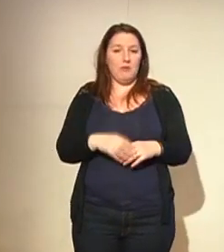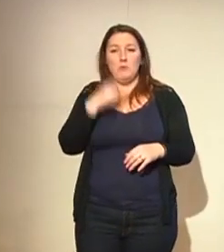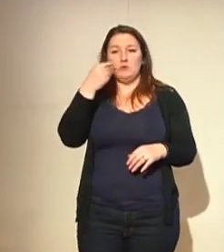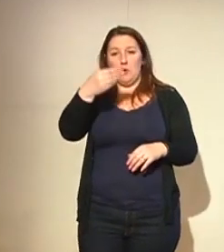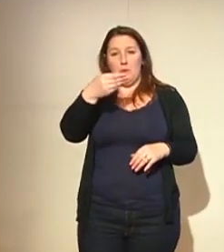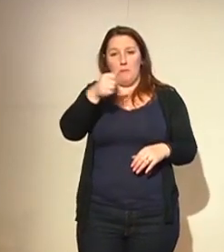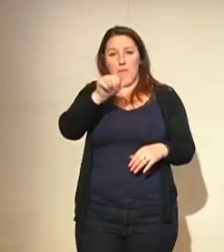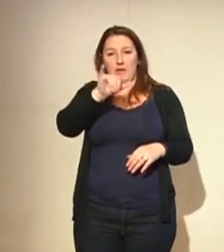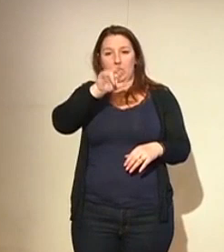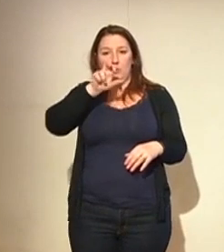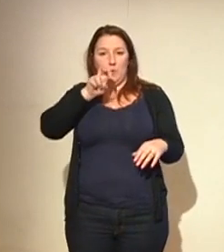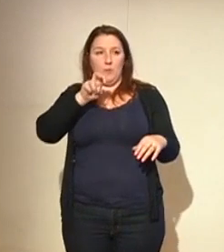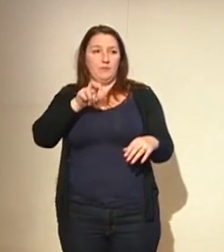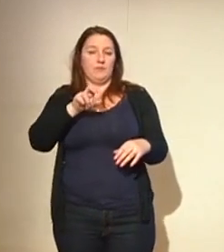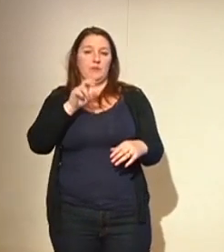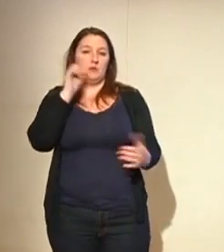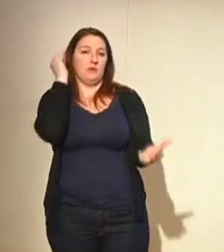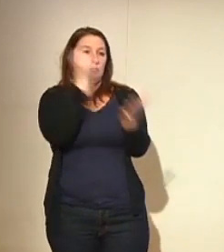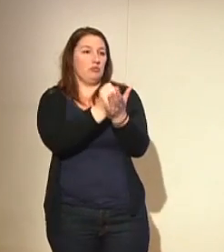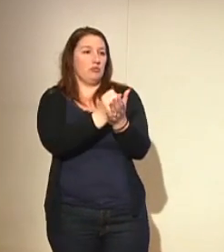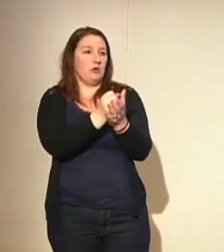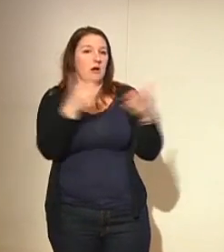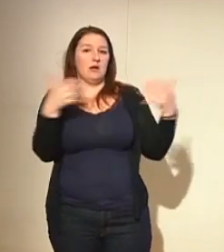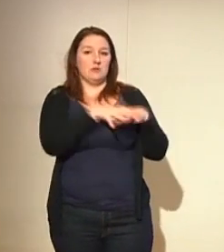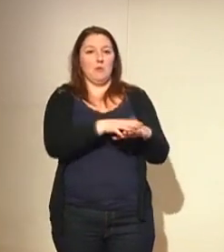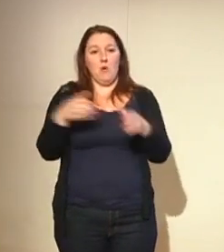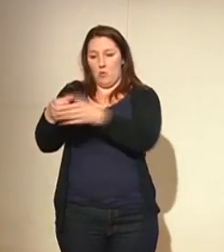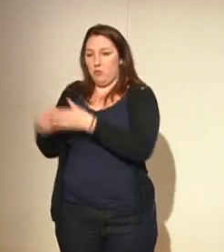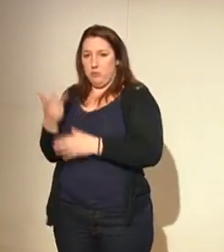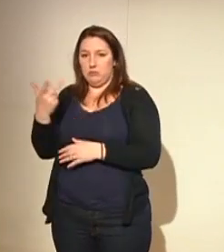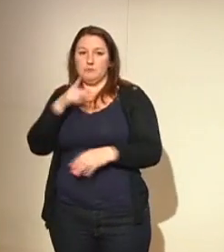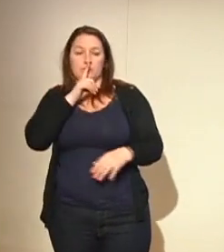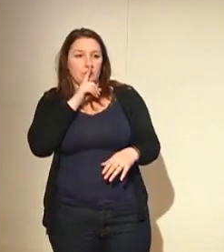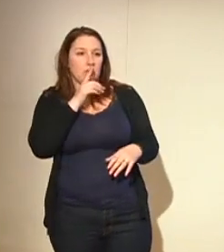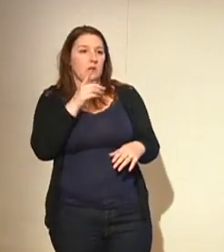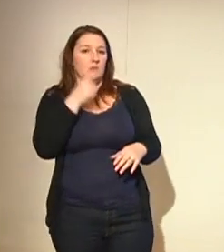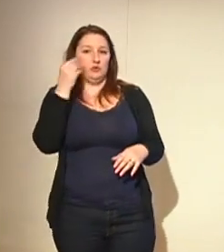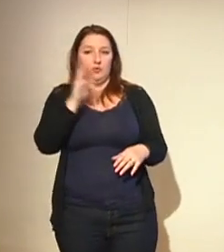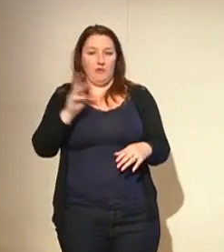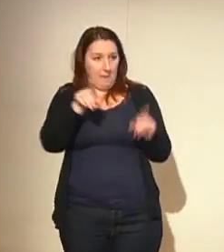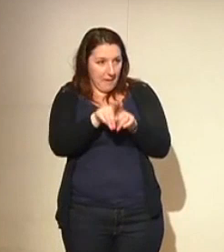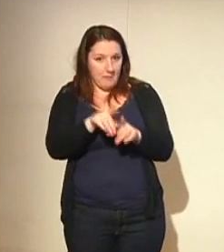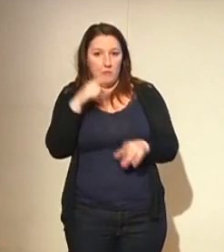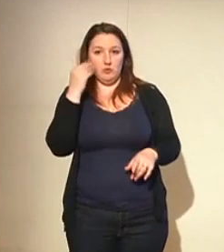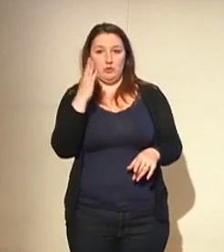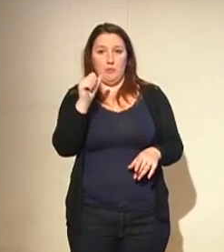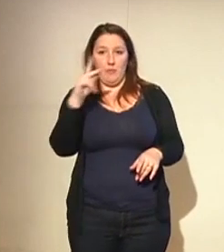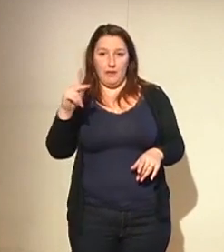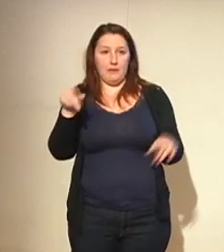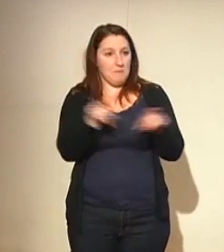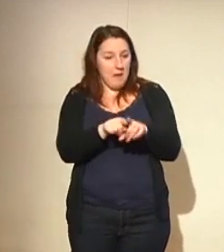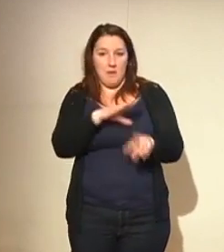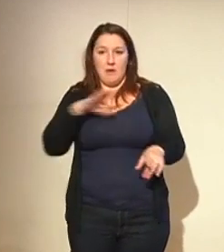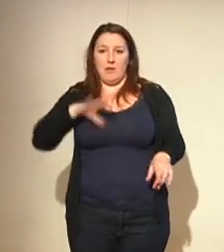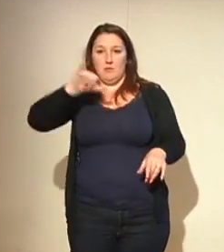Merot pour rassemblement ne prend vote les tris autres groupes monsieur Viard même vote monsieur bac même vote madame